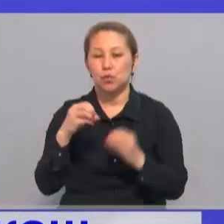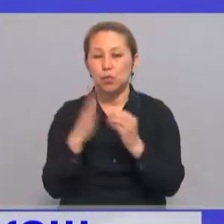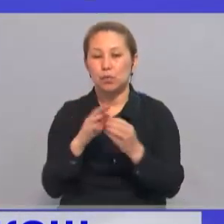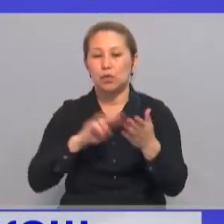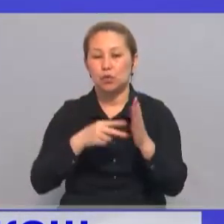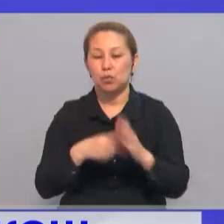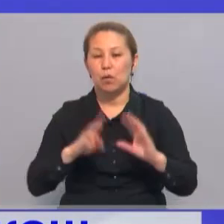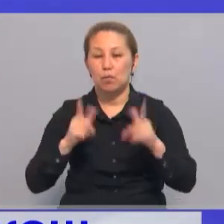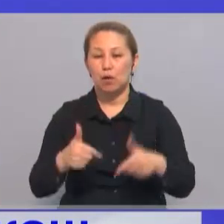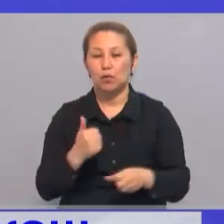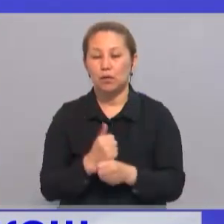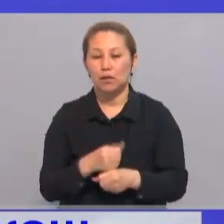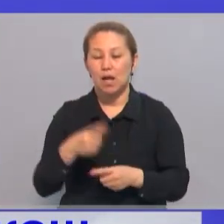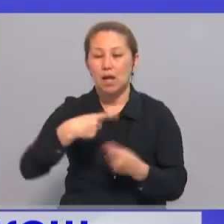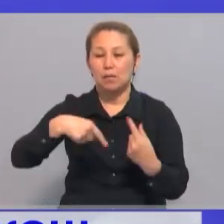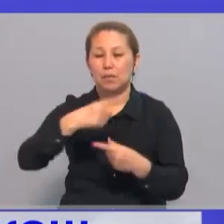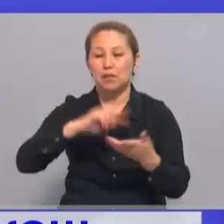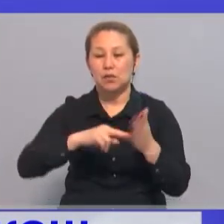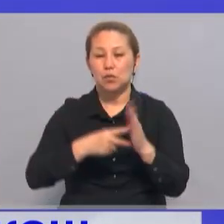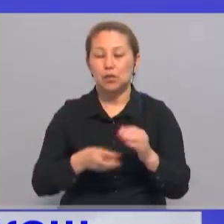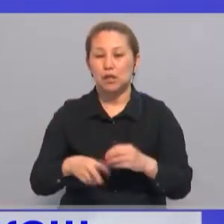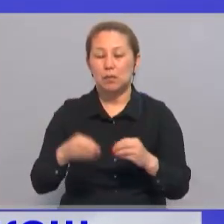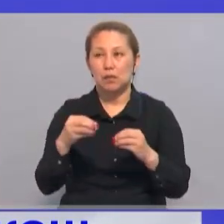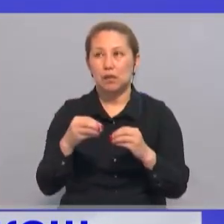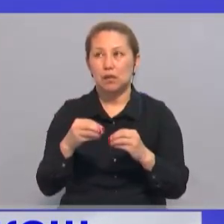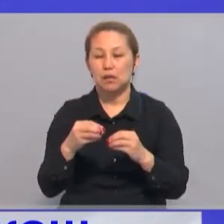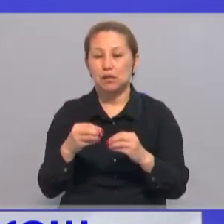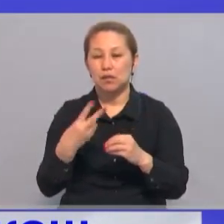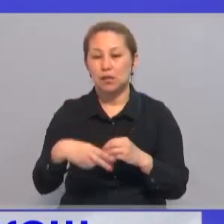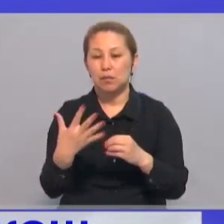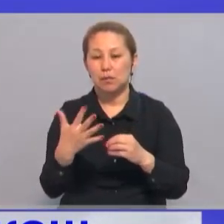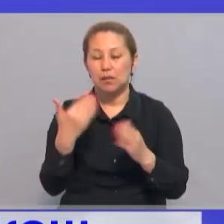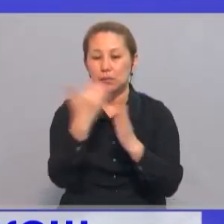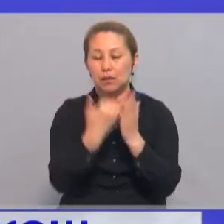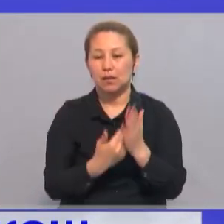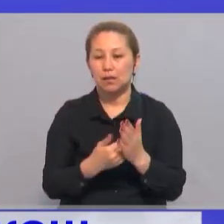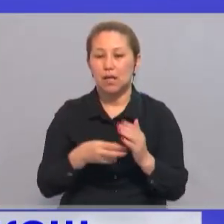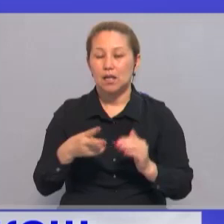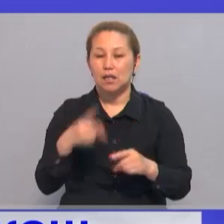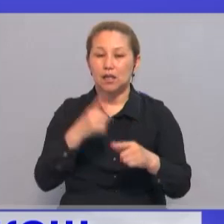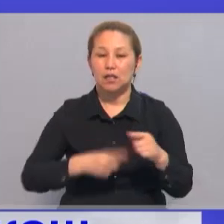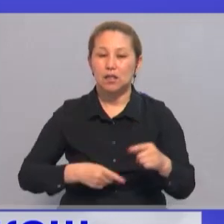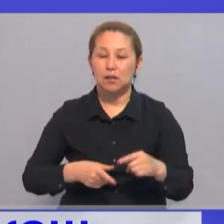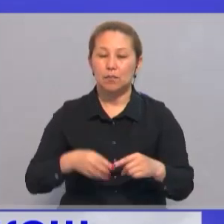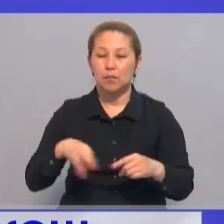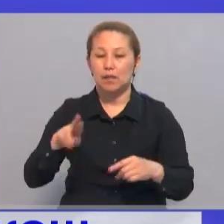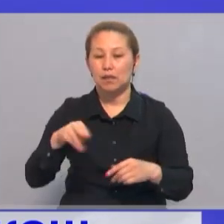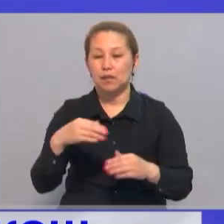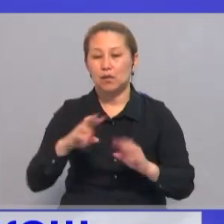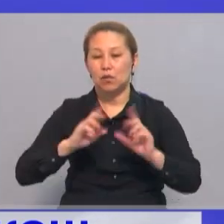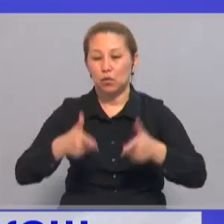мақұлданды. Бизнес жол картасы 2025 бағдарламасы бойынша 2,5 миллиард теңгеге қолдау көрсету жоспарланып